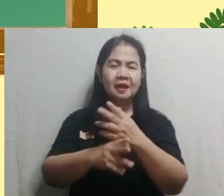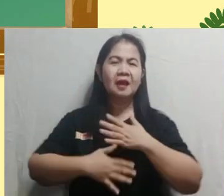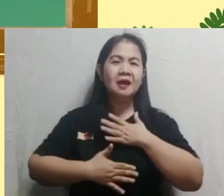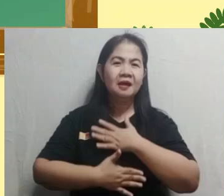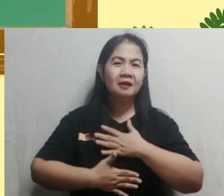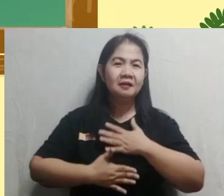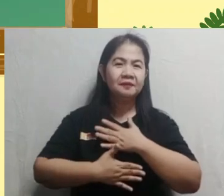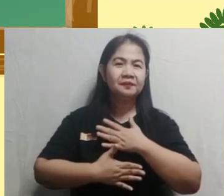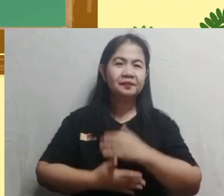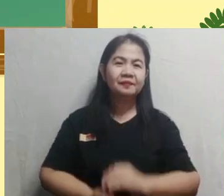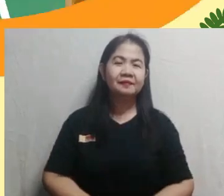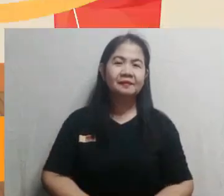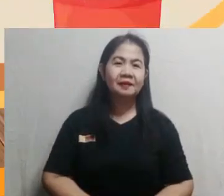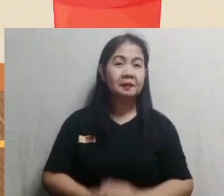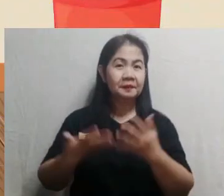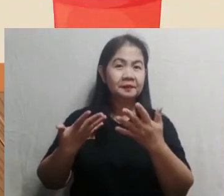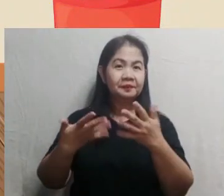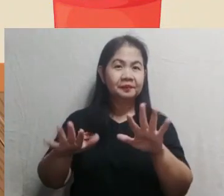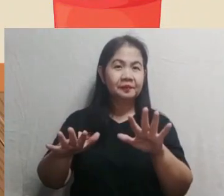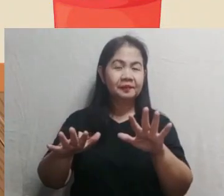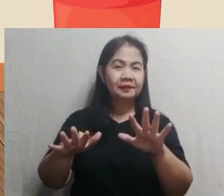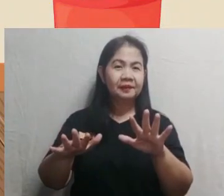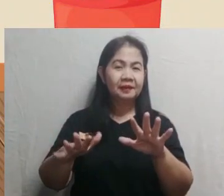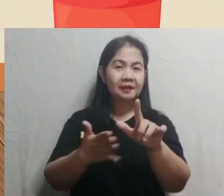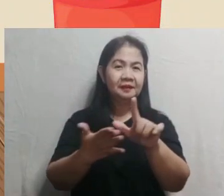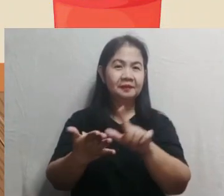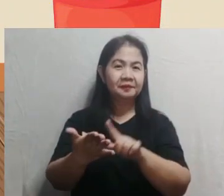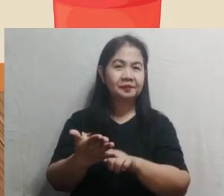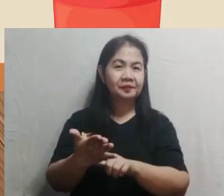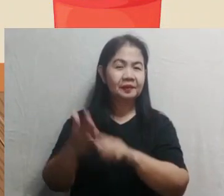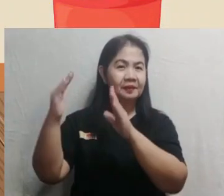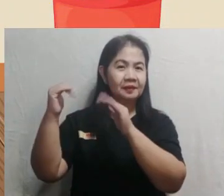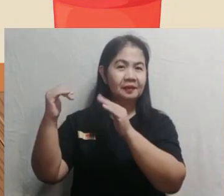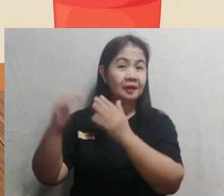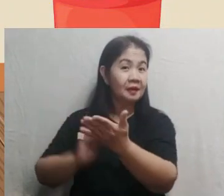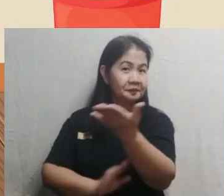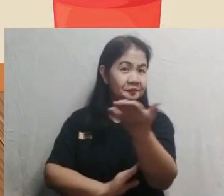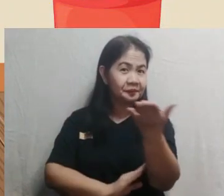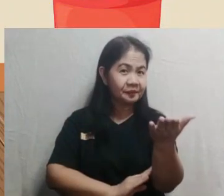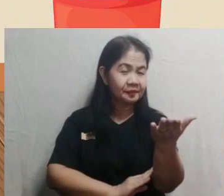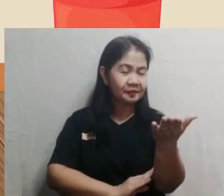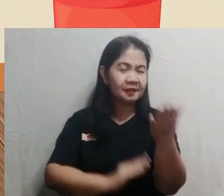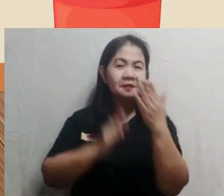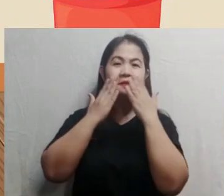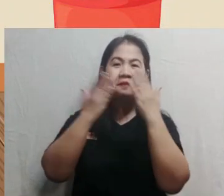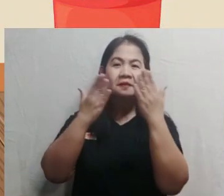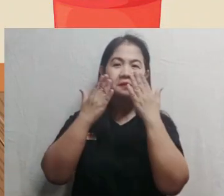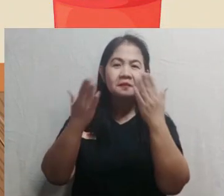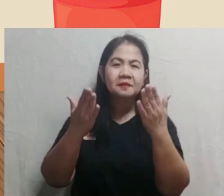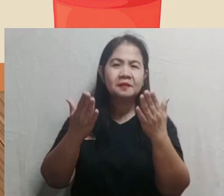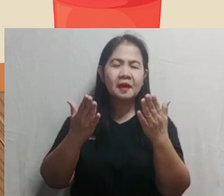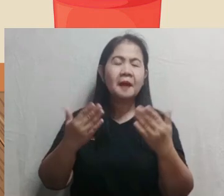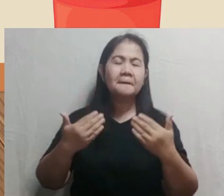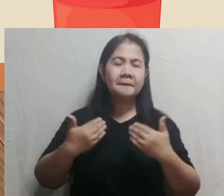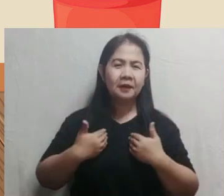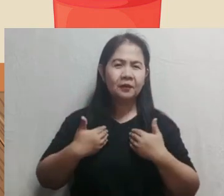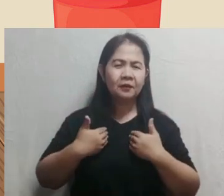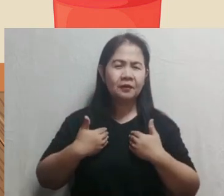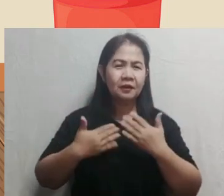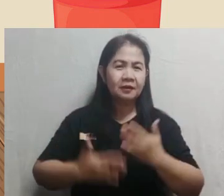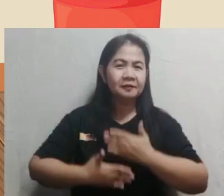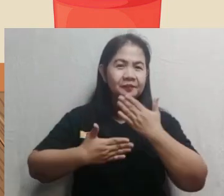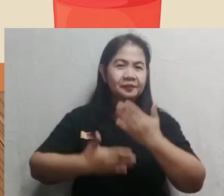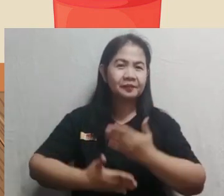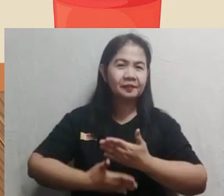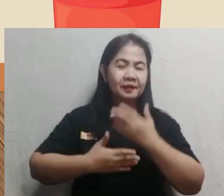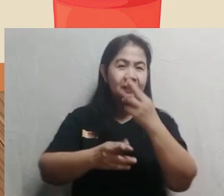karapatang tinatamasa. Pagkatapos ng araling ito, inaasahang ikaw ay makapagpapasalamat ng may